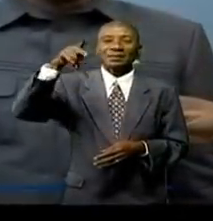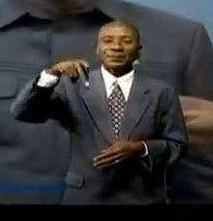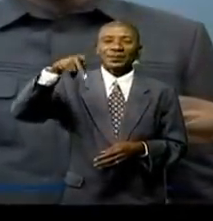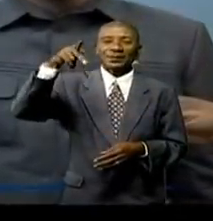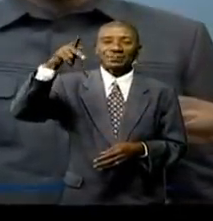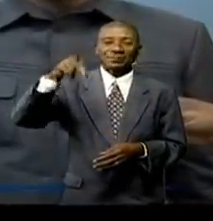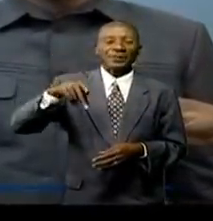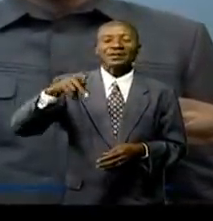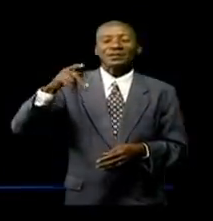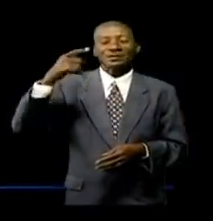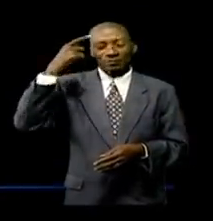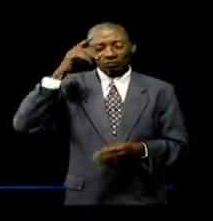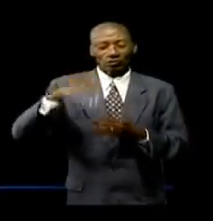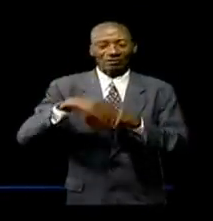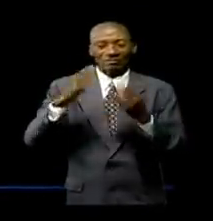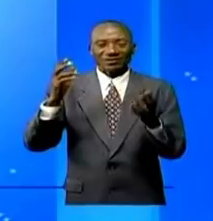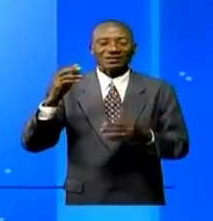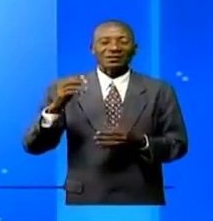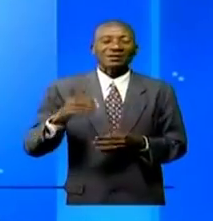une grande...